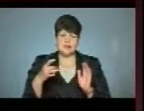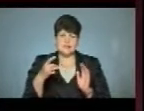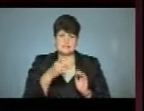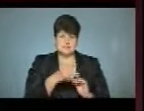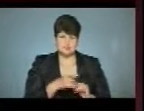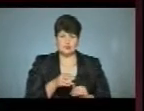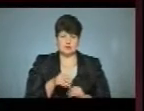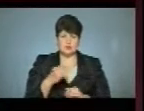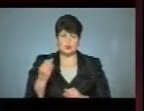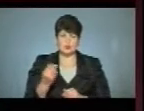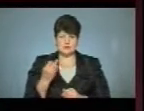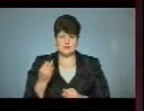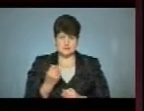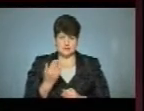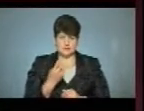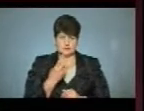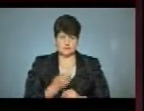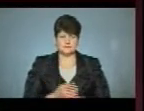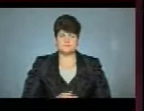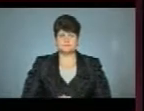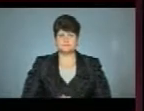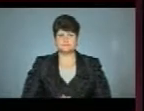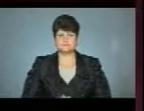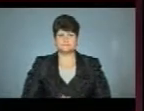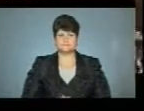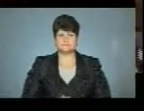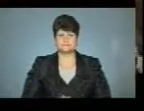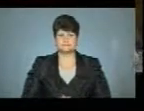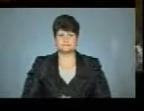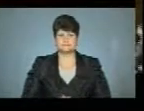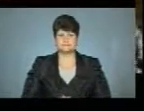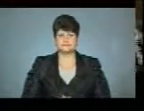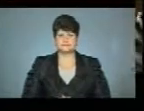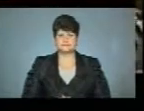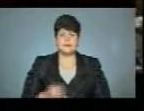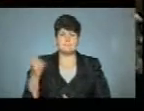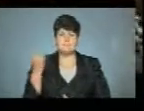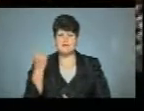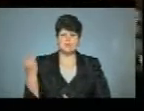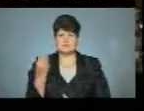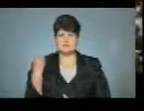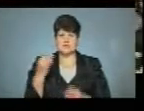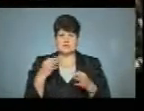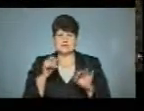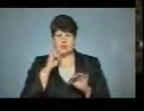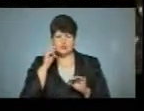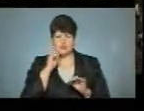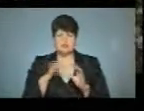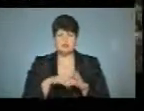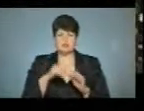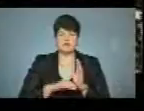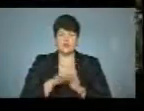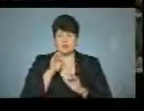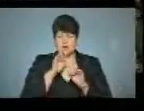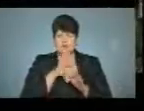історію наш колега із Києва Олексій Гомон розповість. Перші в історії Незалежної України вибори до Верховної Ради